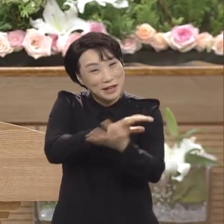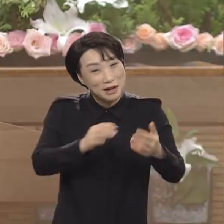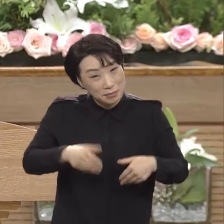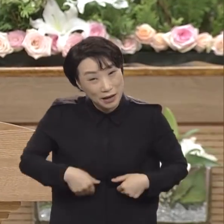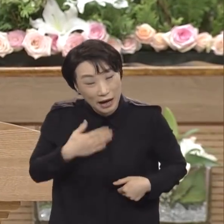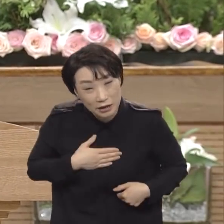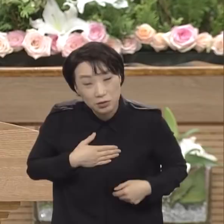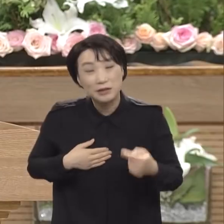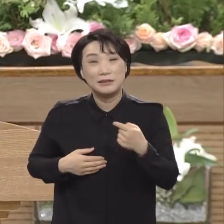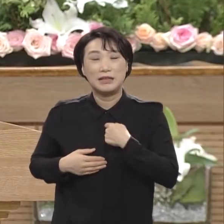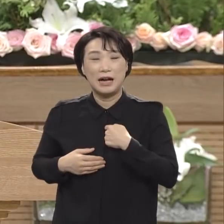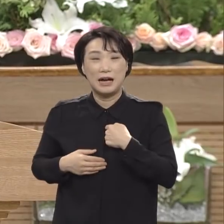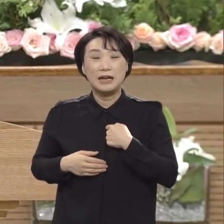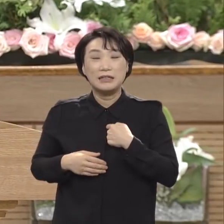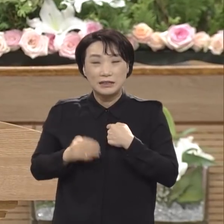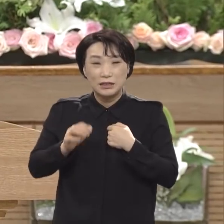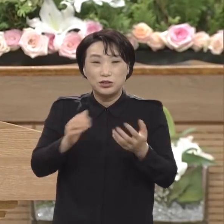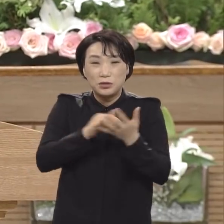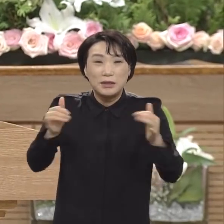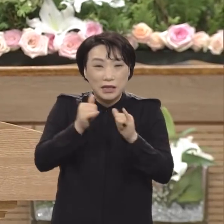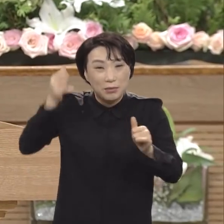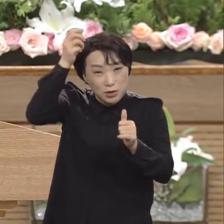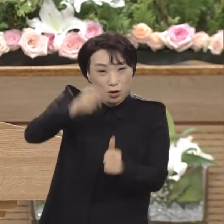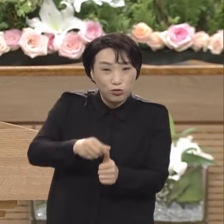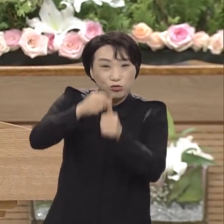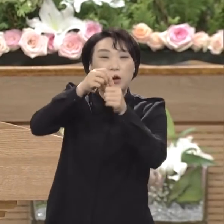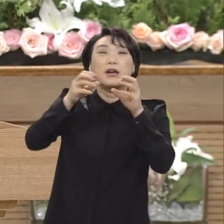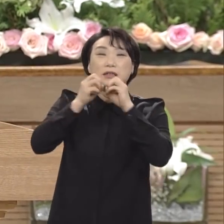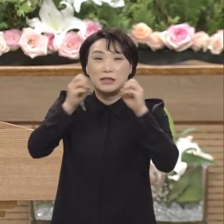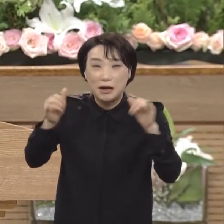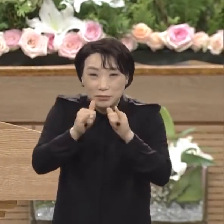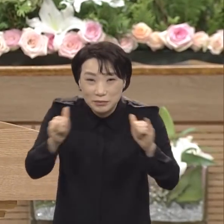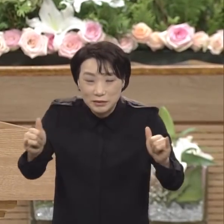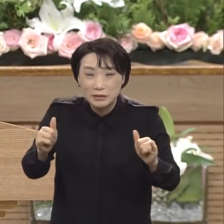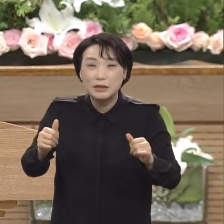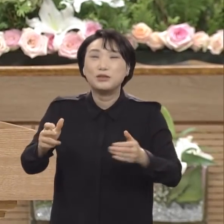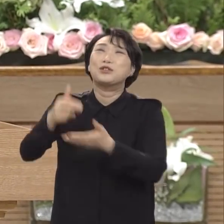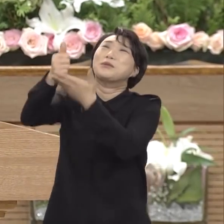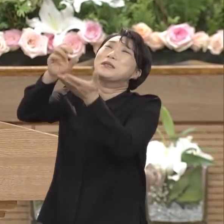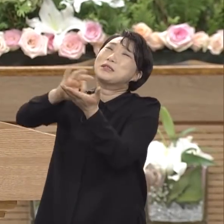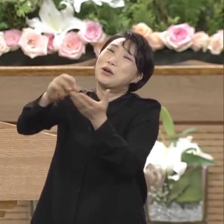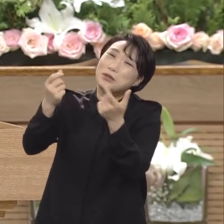난리야. 나를 통해 열리는 영혼 살리는 도구로 주님